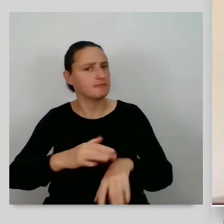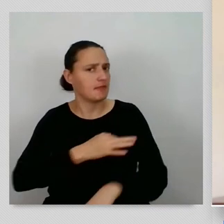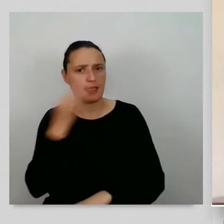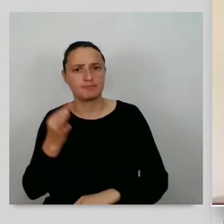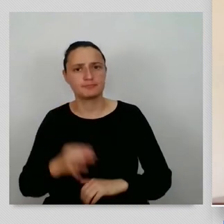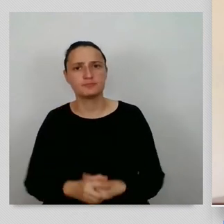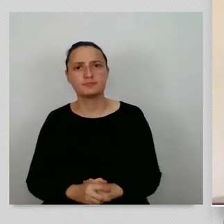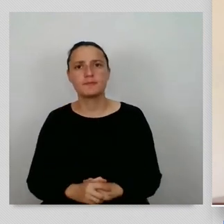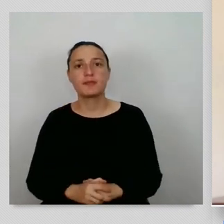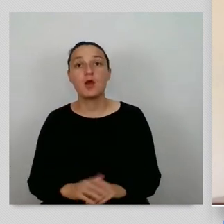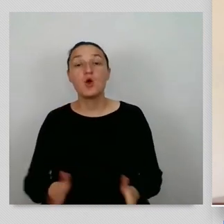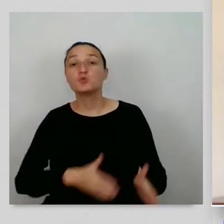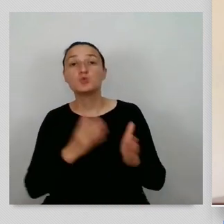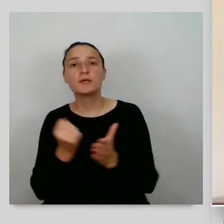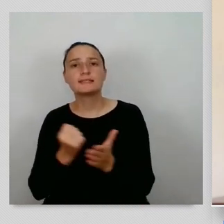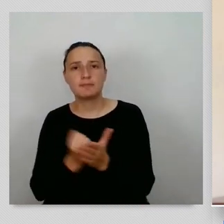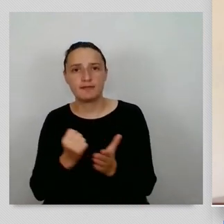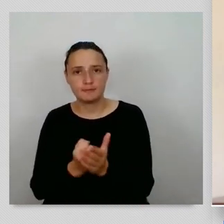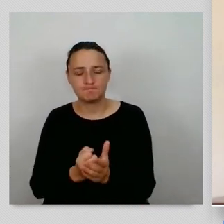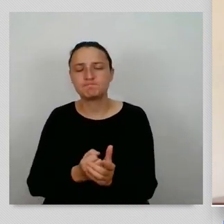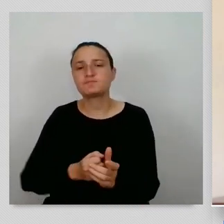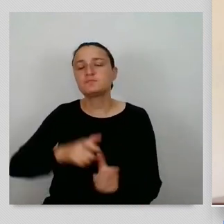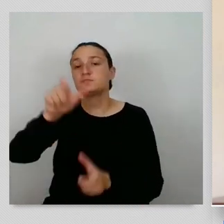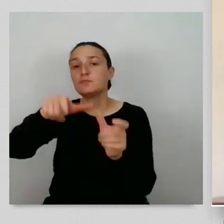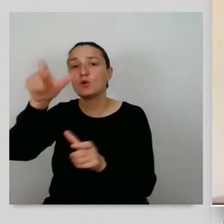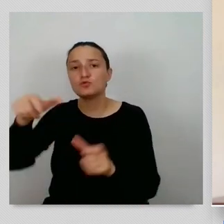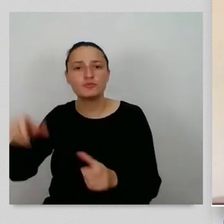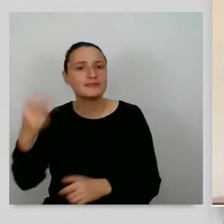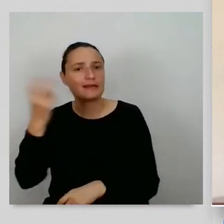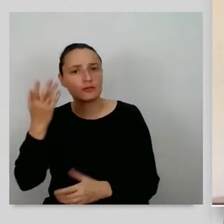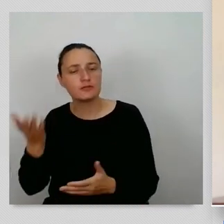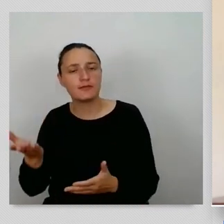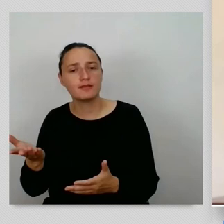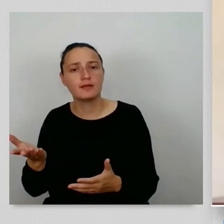to są interesariusze i tutaj należy szukać takich czasami